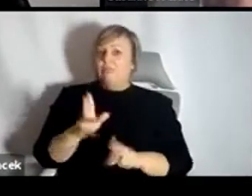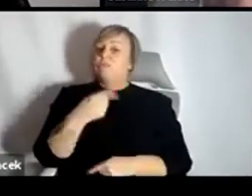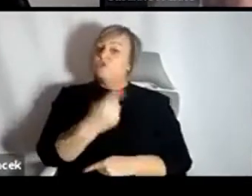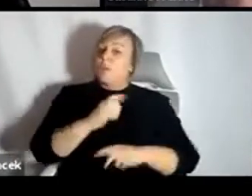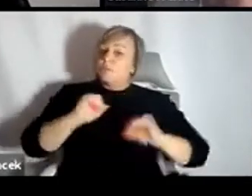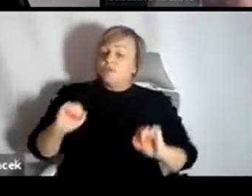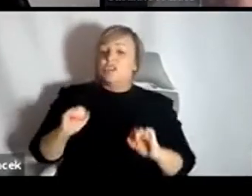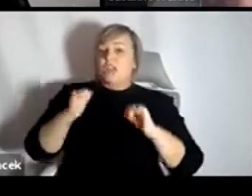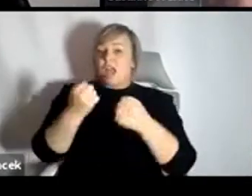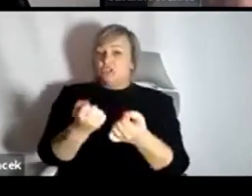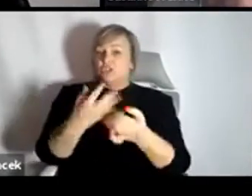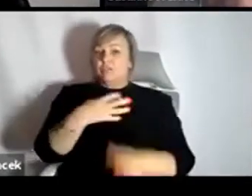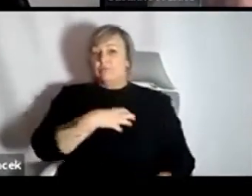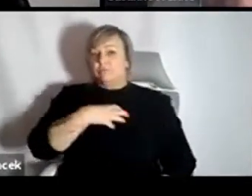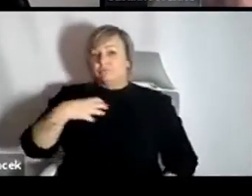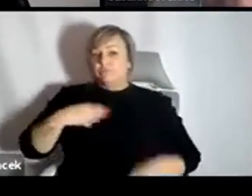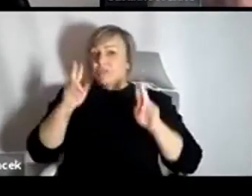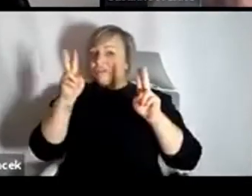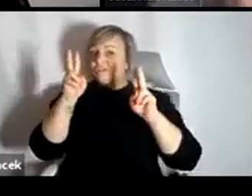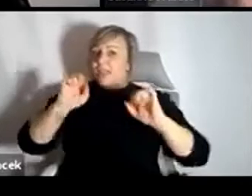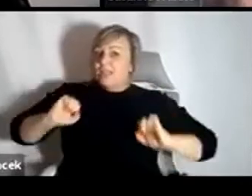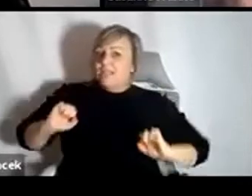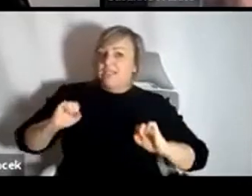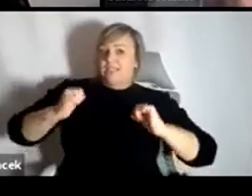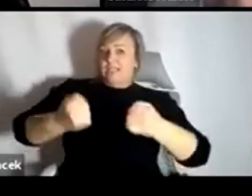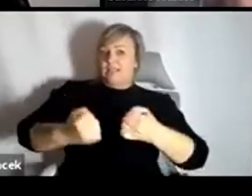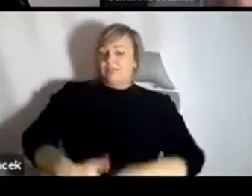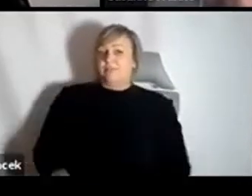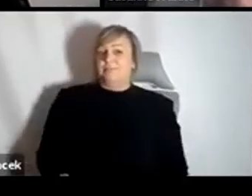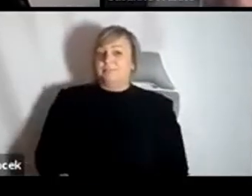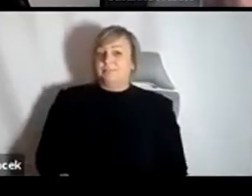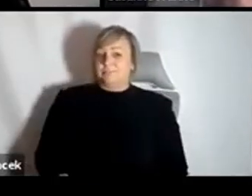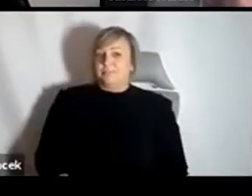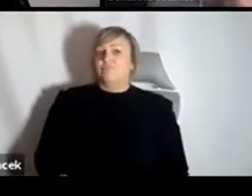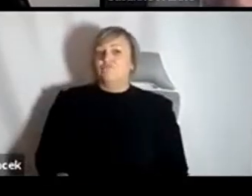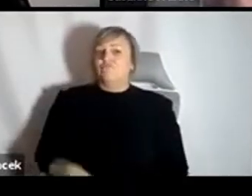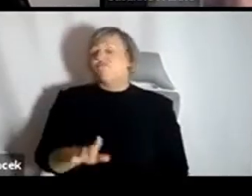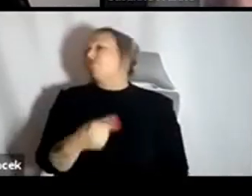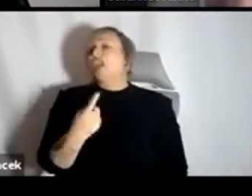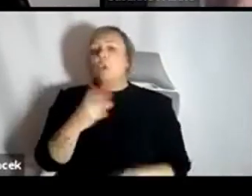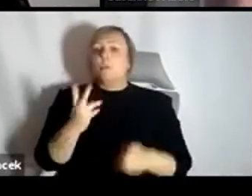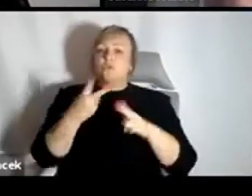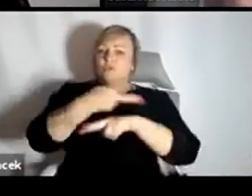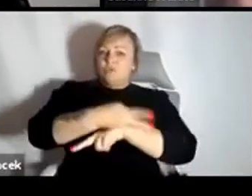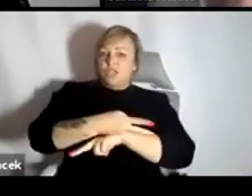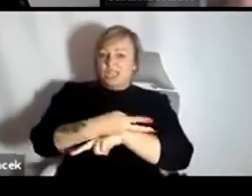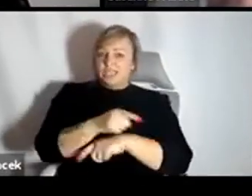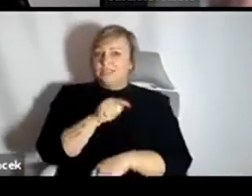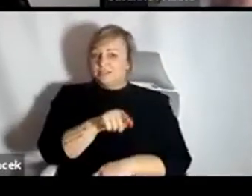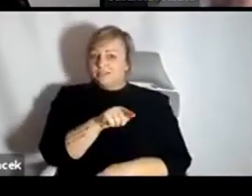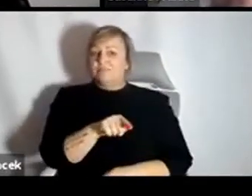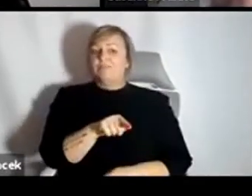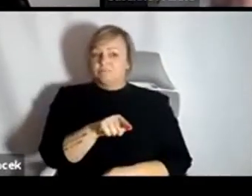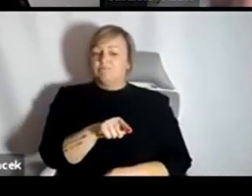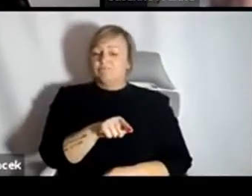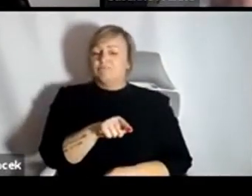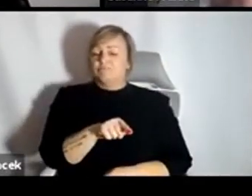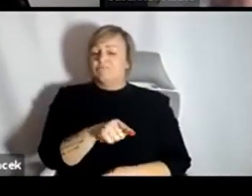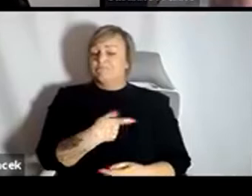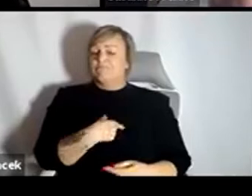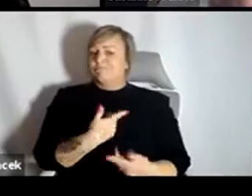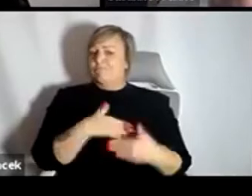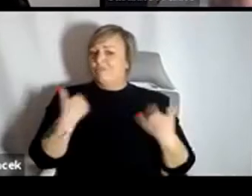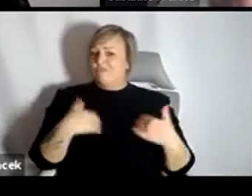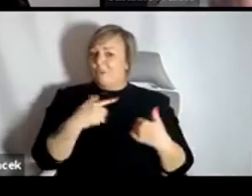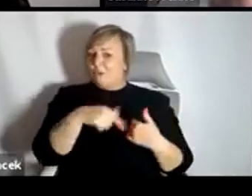aktiv in der Schalker Faninitiative. Als Vertreterin derselben freuen wir uns, dich heute Abend